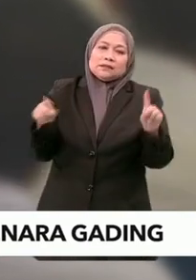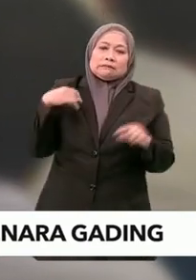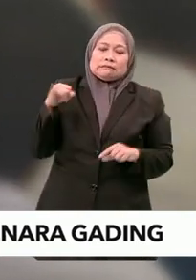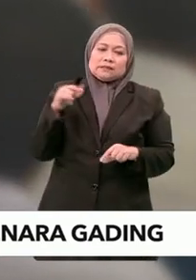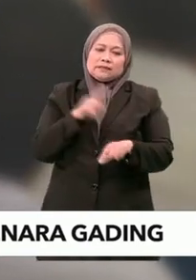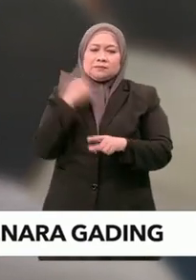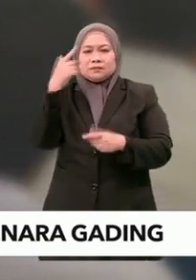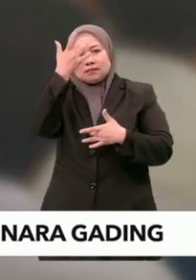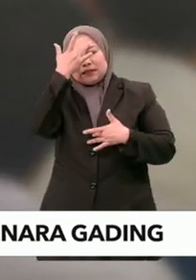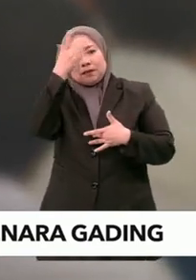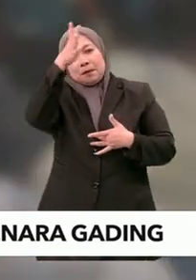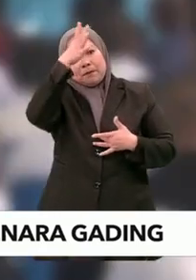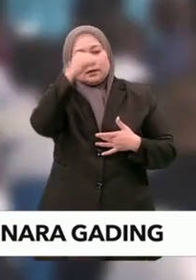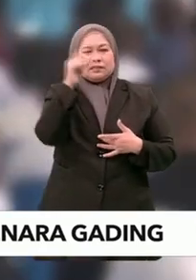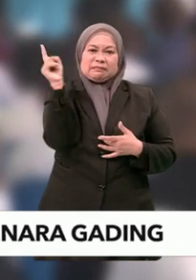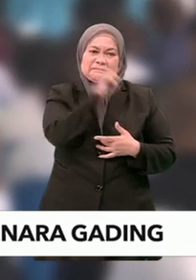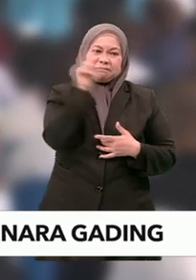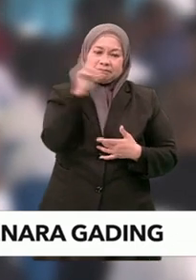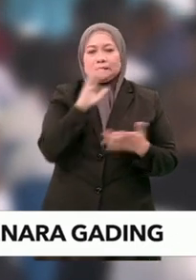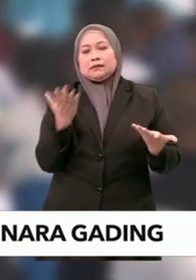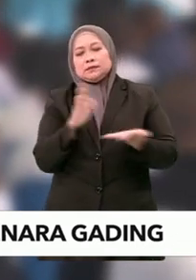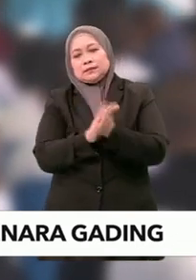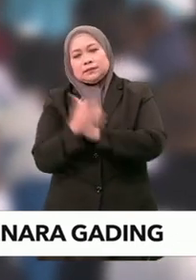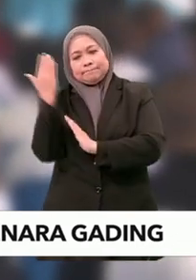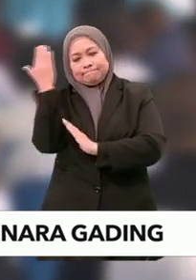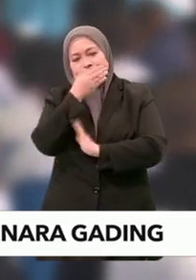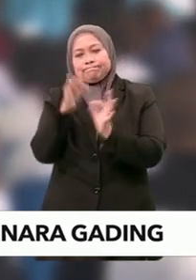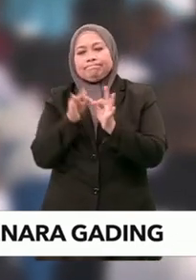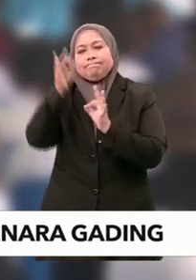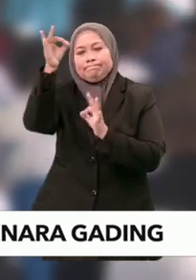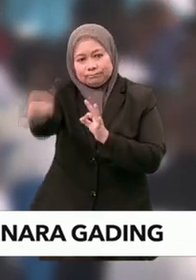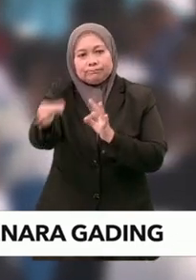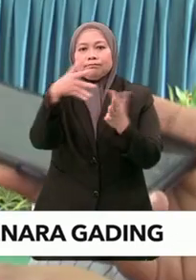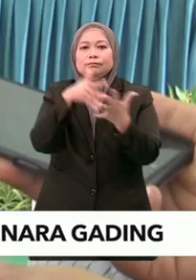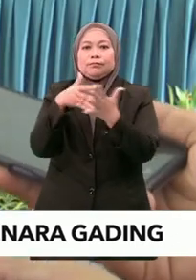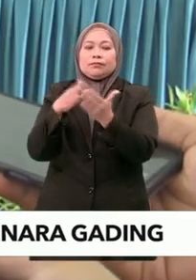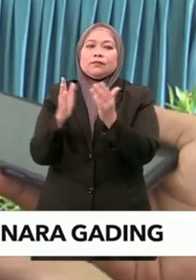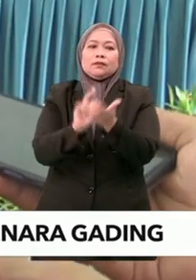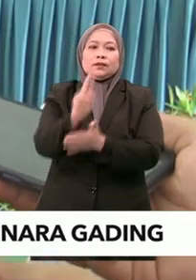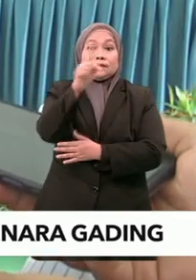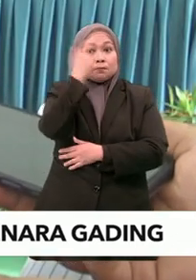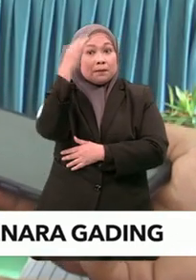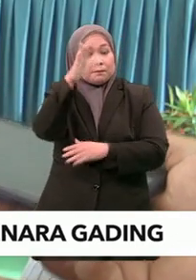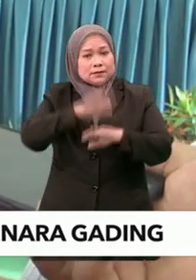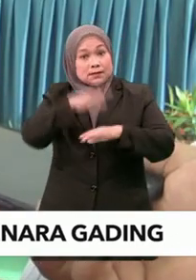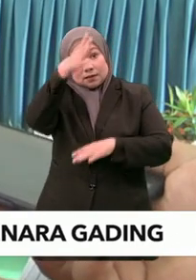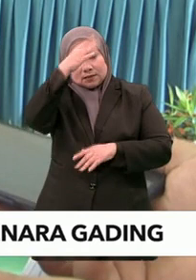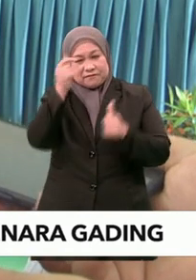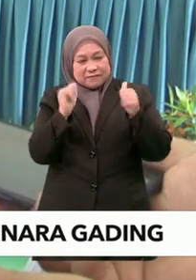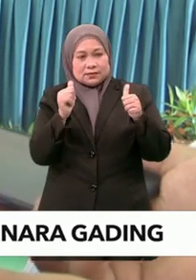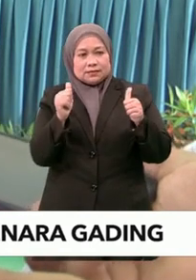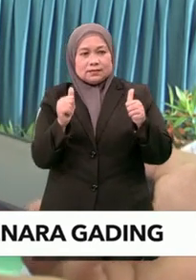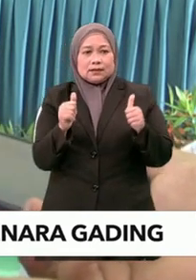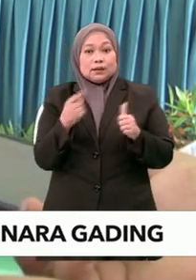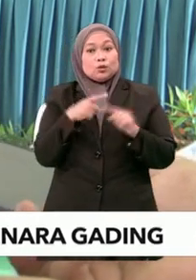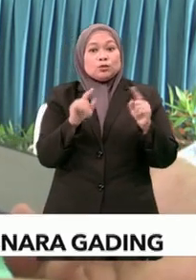memandangkan tahap kesehatan ayahnya semakin rusuk Dia terpaksa menangguhkan hasratnya itu apa saja itu tapi